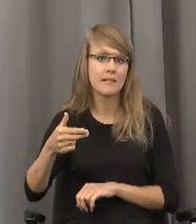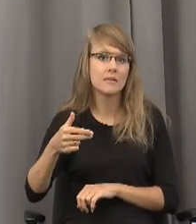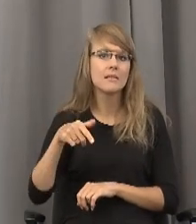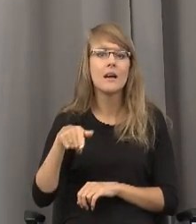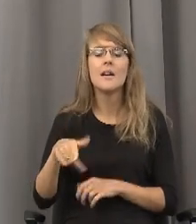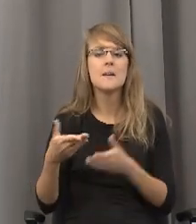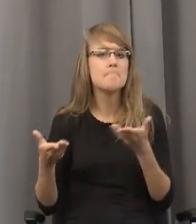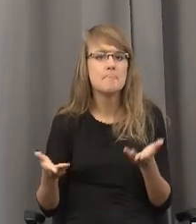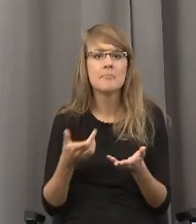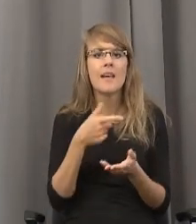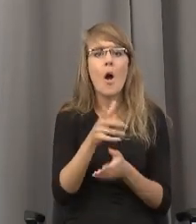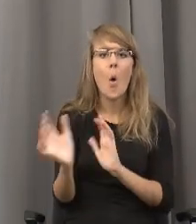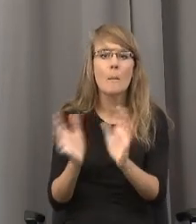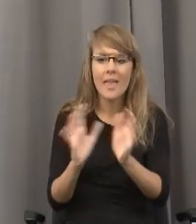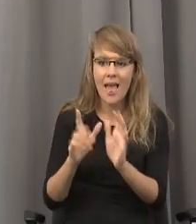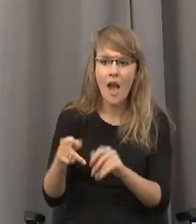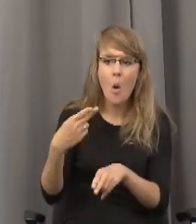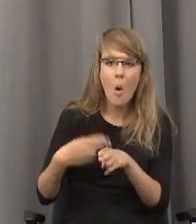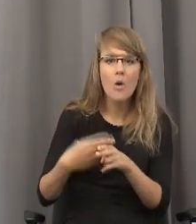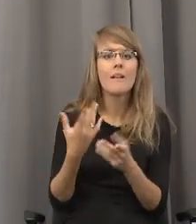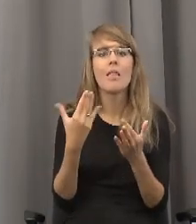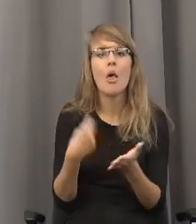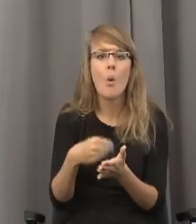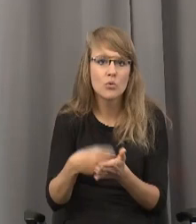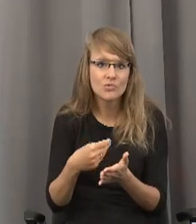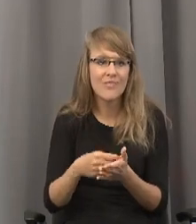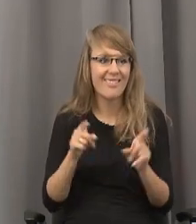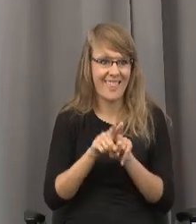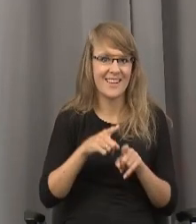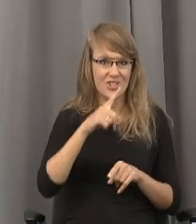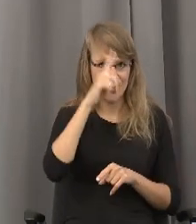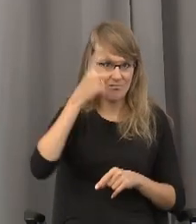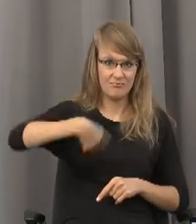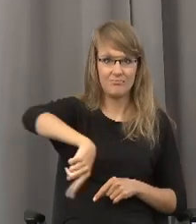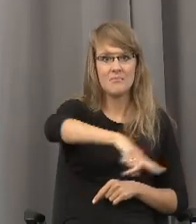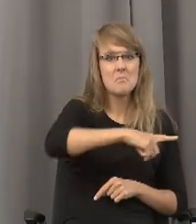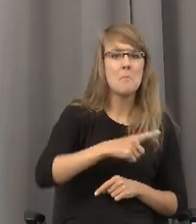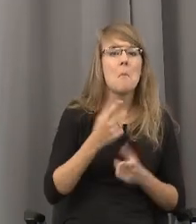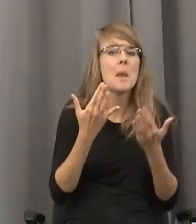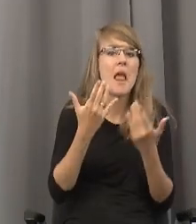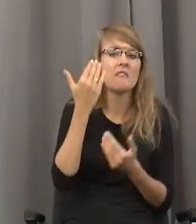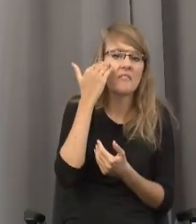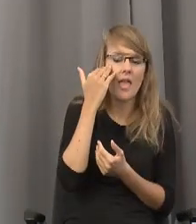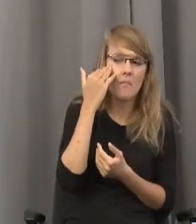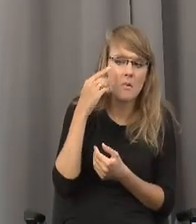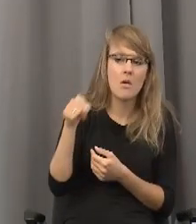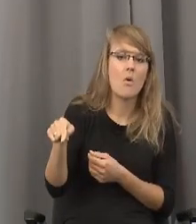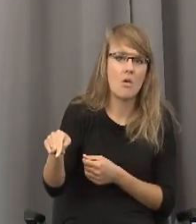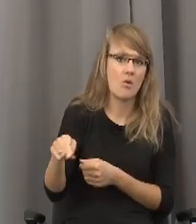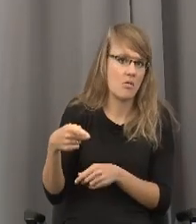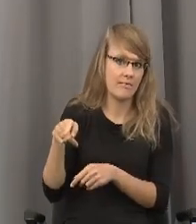tego, ile kosztuje opieka nad chorym, a też ile my jako społeczeństwo wiemy o chorobie Alzheimera, o chorujących i ich